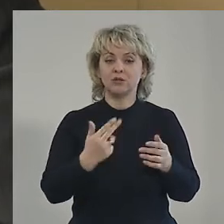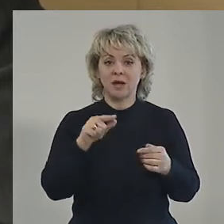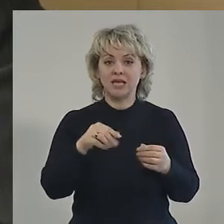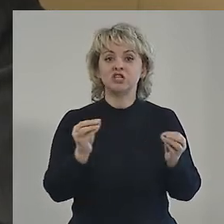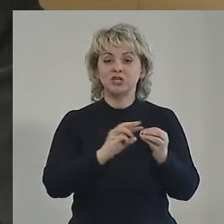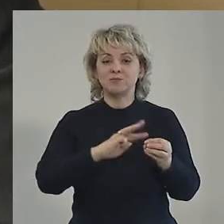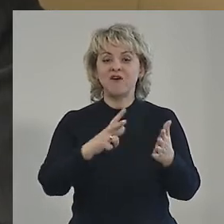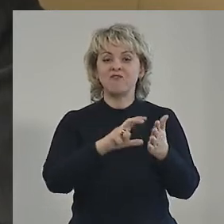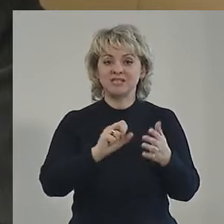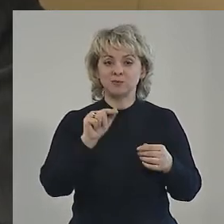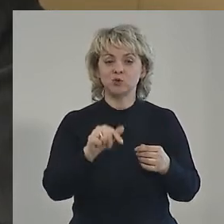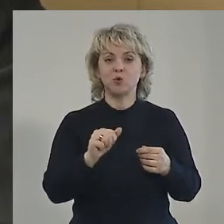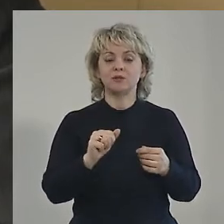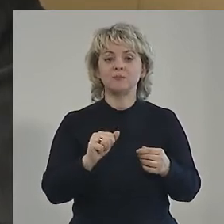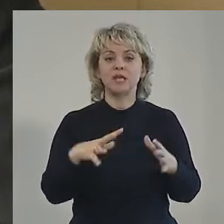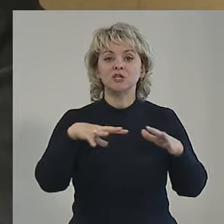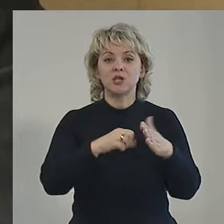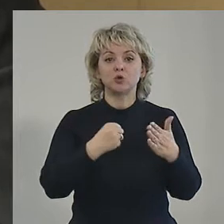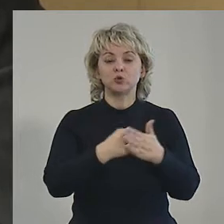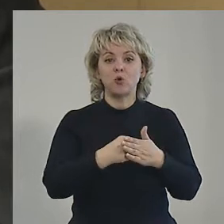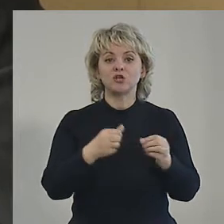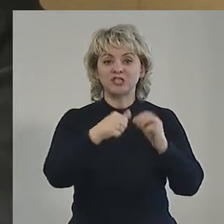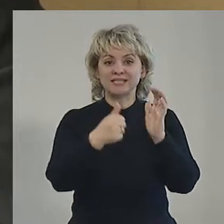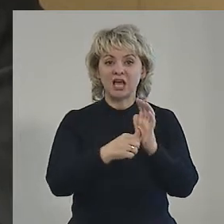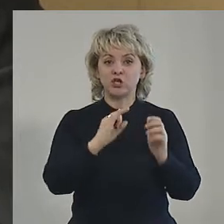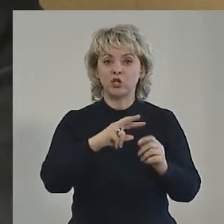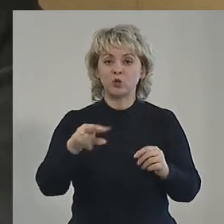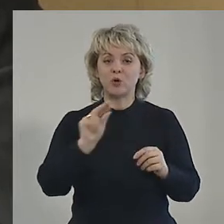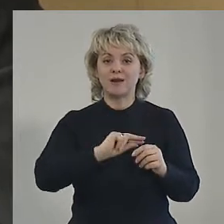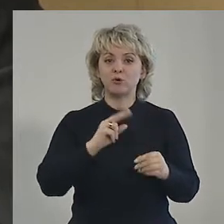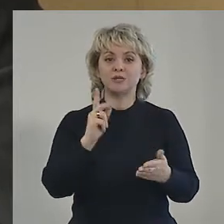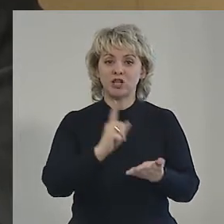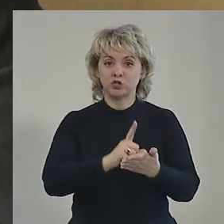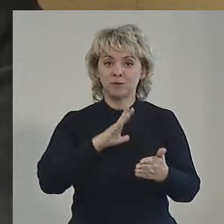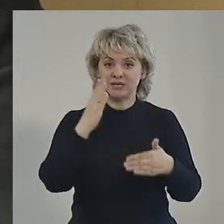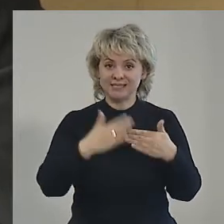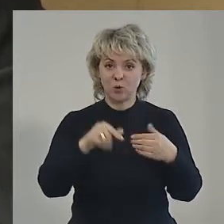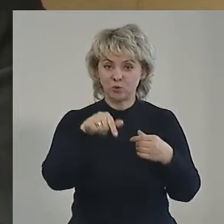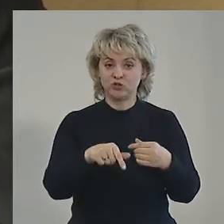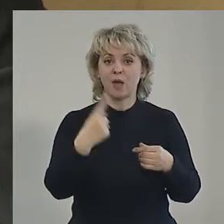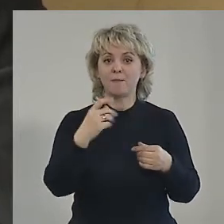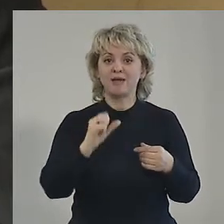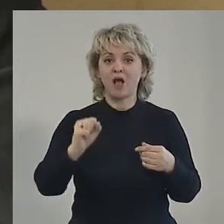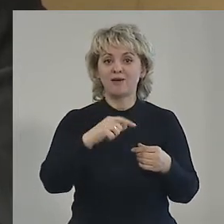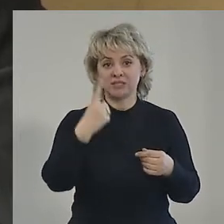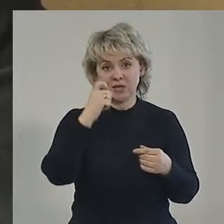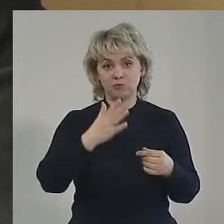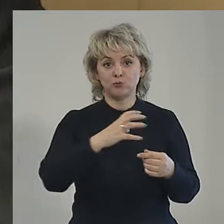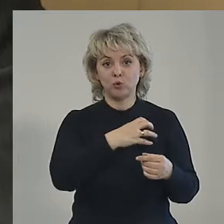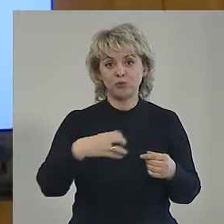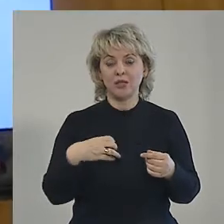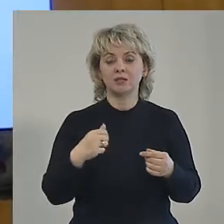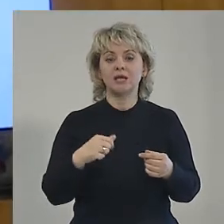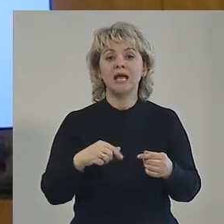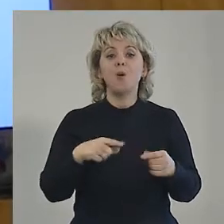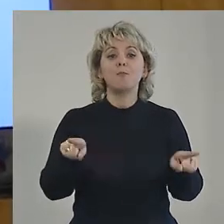10 миллионов 800. Значит, до 16 июля работы должны быть завершены, до 1 августа доклад губернатору.